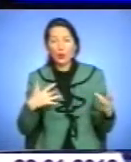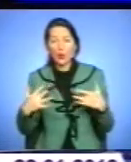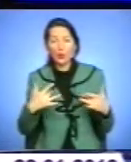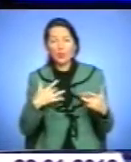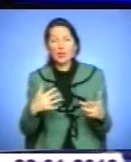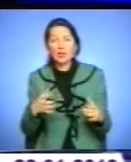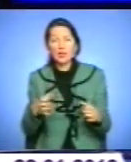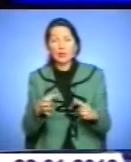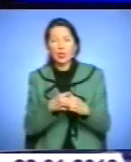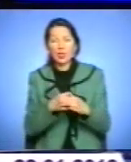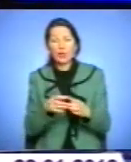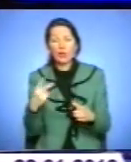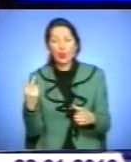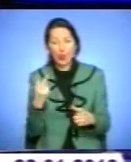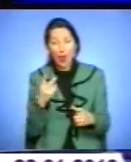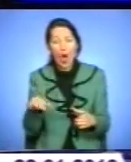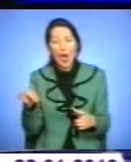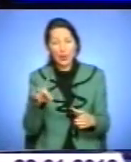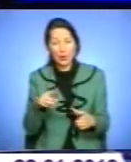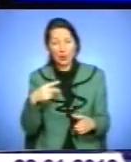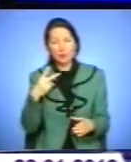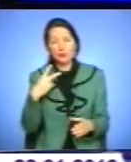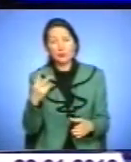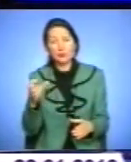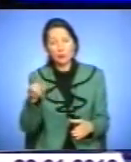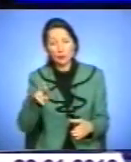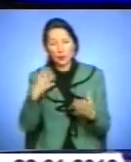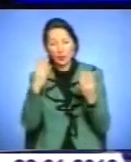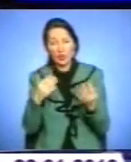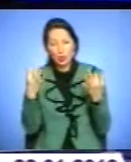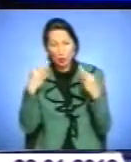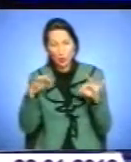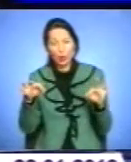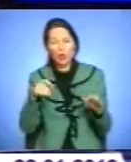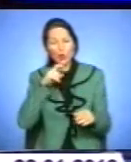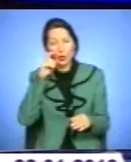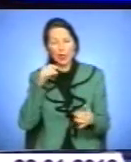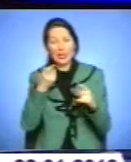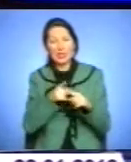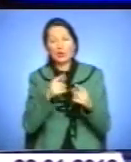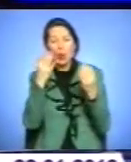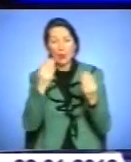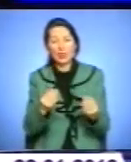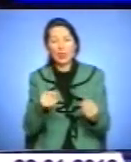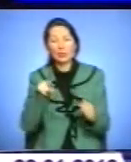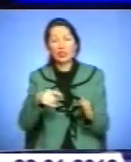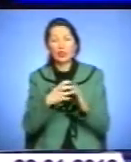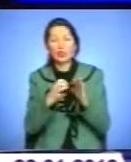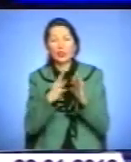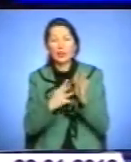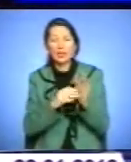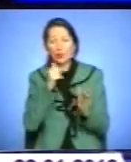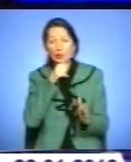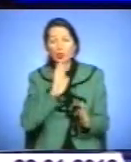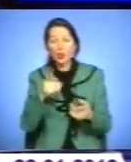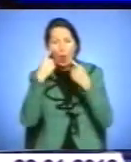районів. 22 січня – День Соборності і Свободи України. Цього дня у 1919 році було